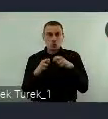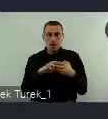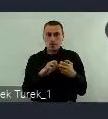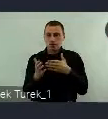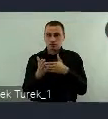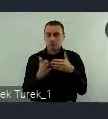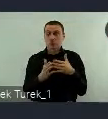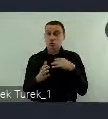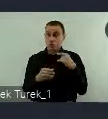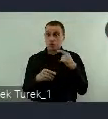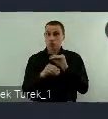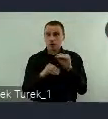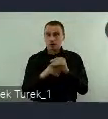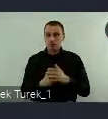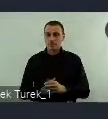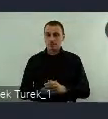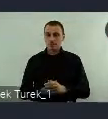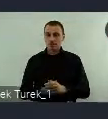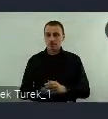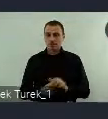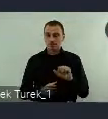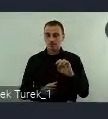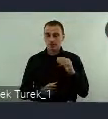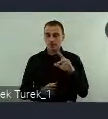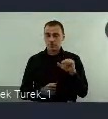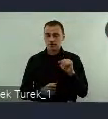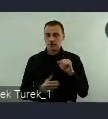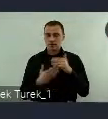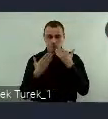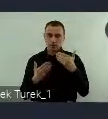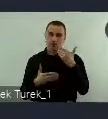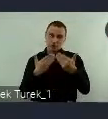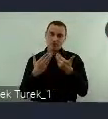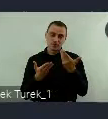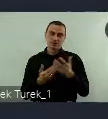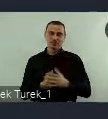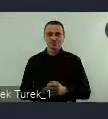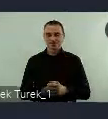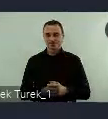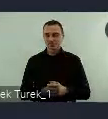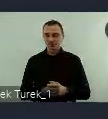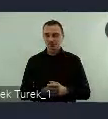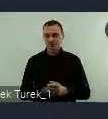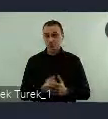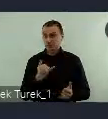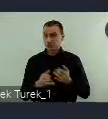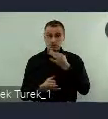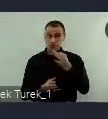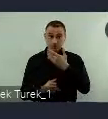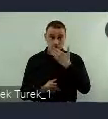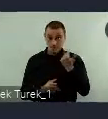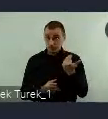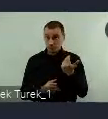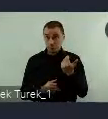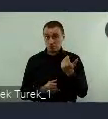pani Agnieszka nas dziękuję dziękuję nami Pozdrawiamy również Pani Agnieszko ale dobrze Jeśli nie ma żadnych pytań Nie widzę Nie